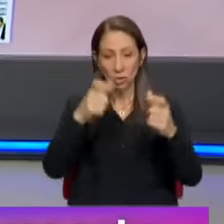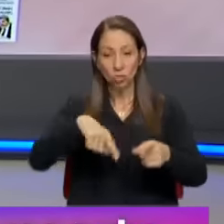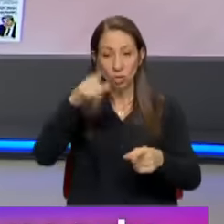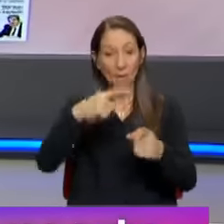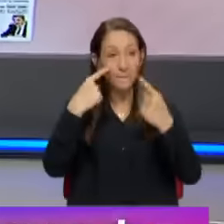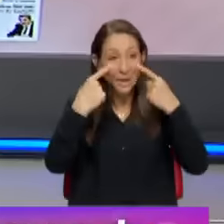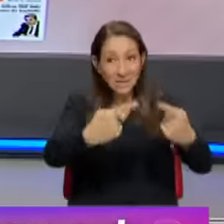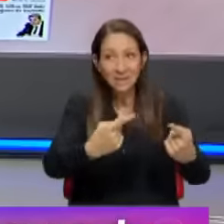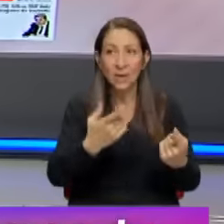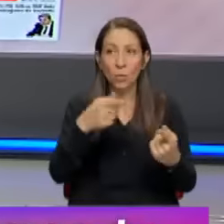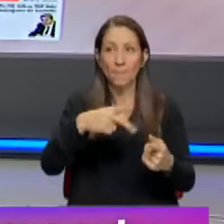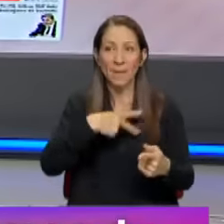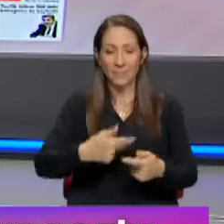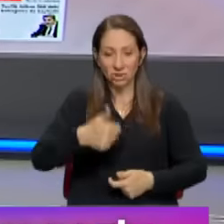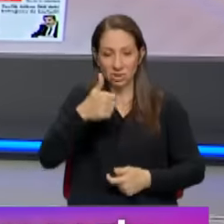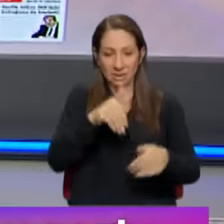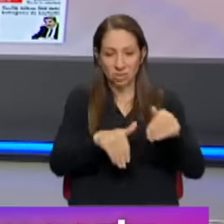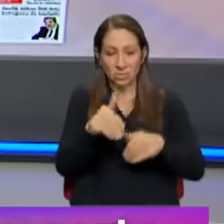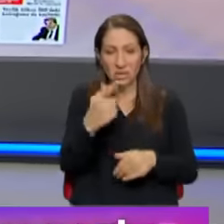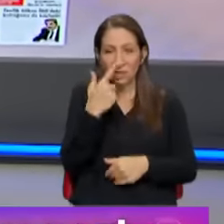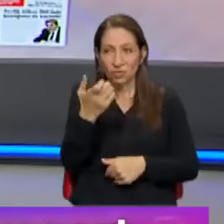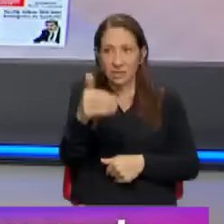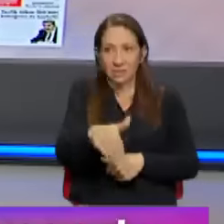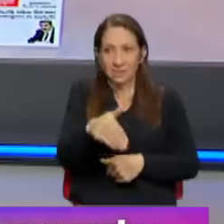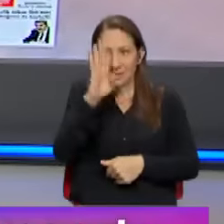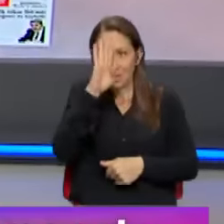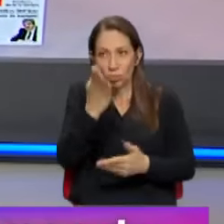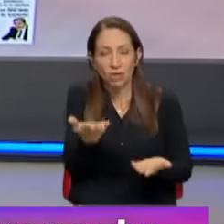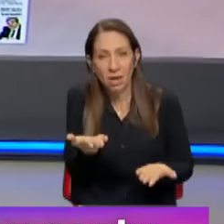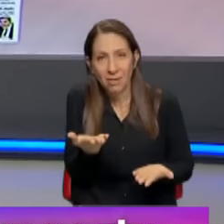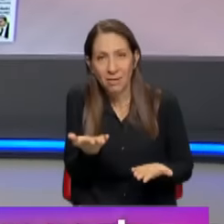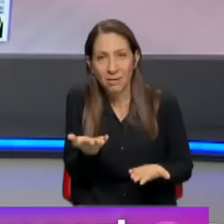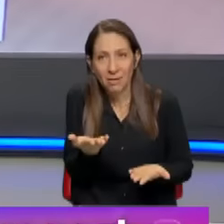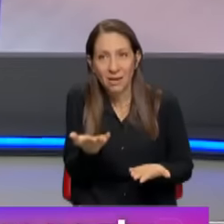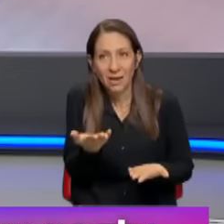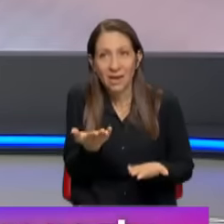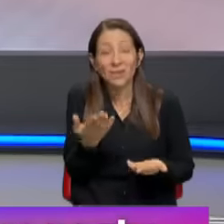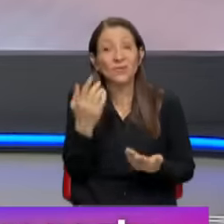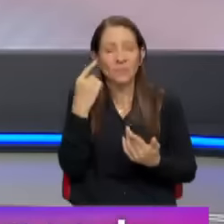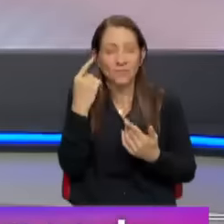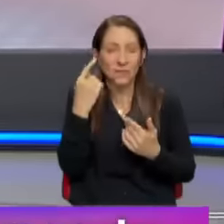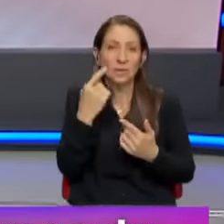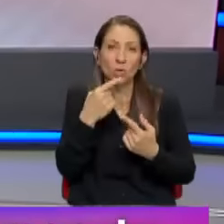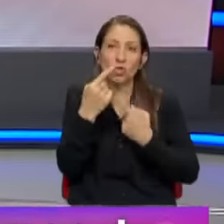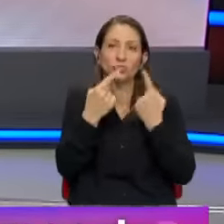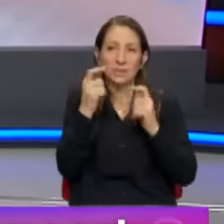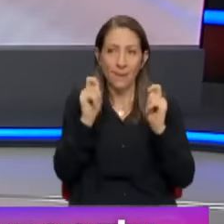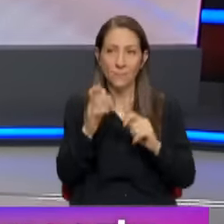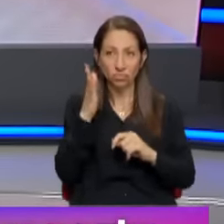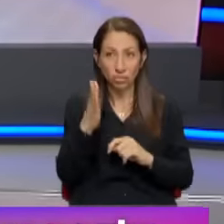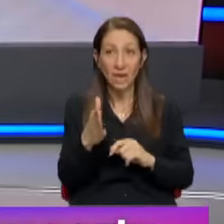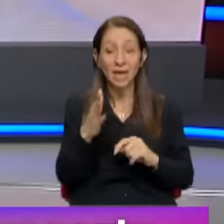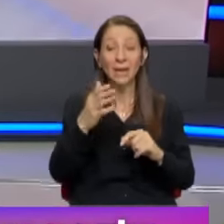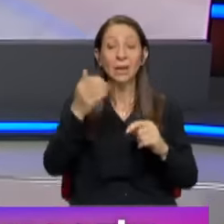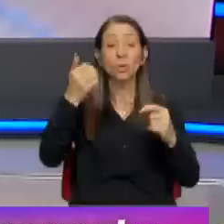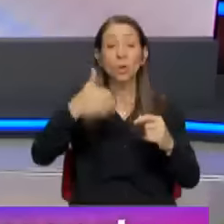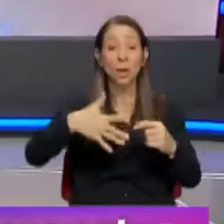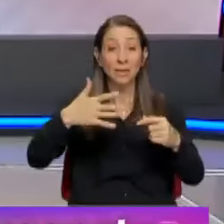gündemiyle ilgilenseniz de bu belediye başkanlığı seçimi ne işiniz var sizin İstanbul'da? Yaklaşımı sergilemişti.